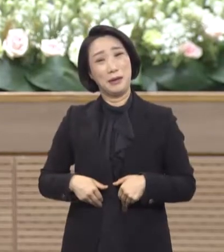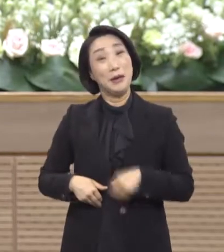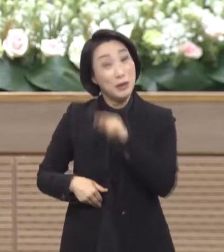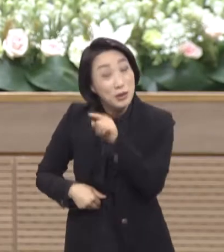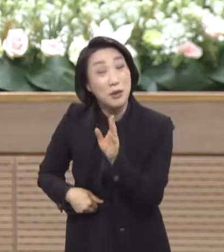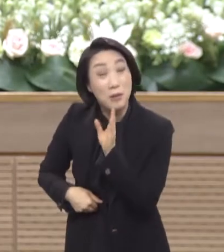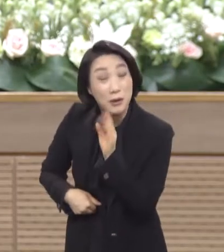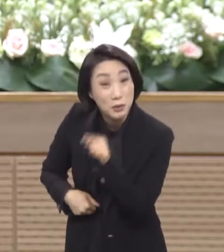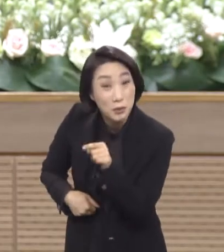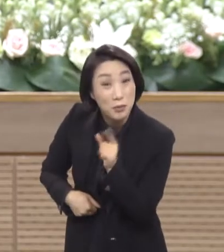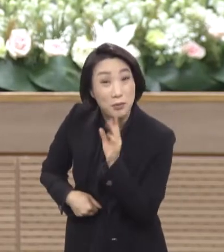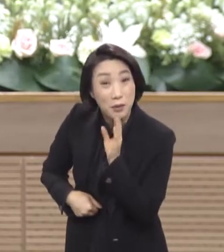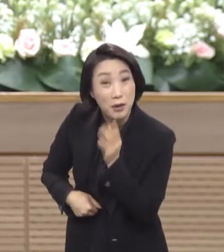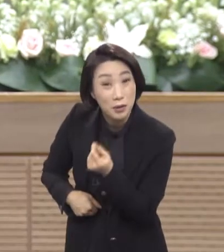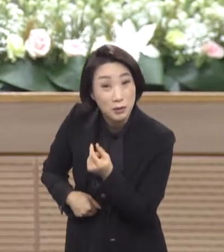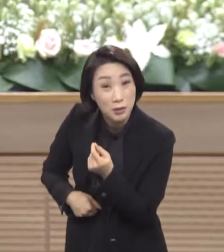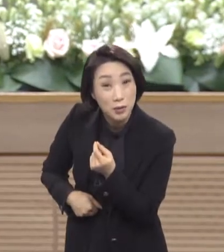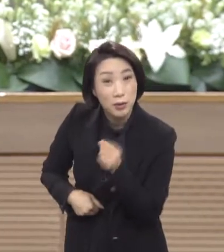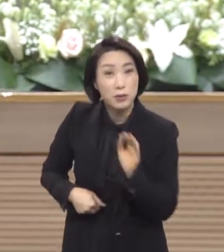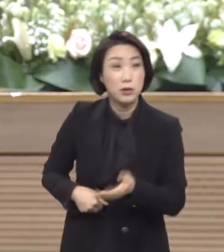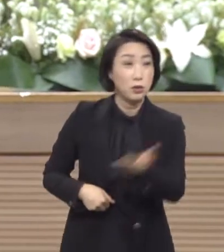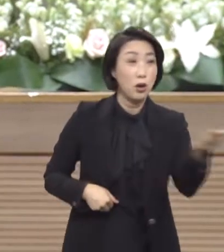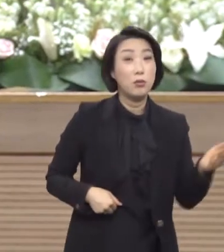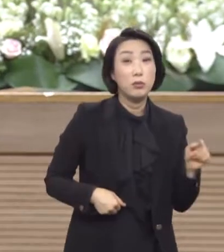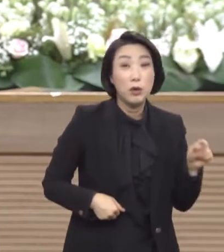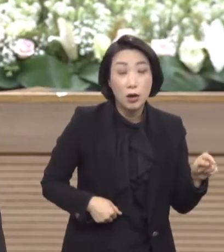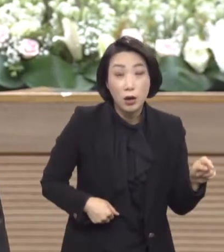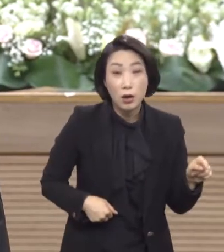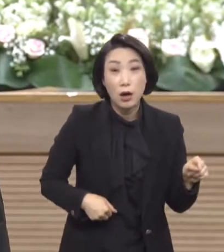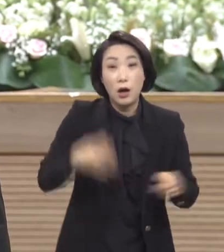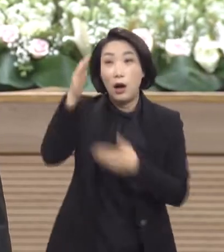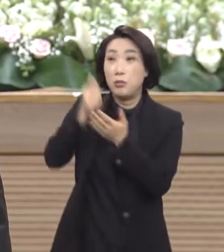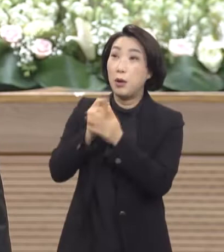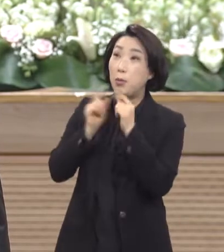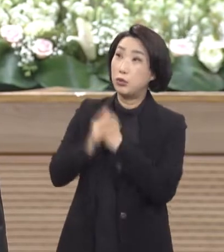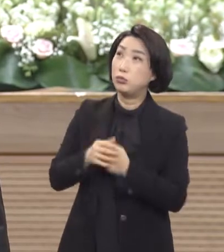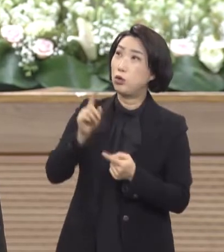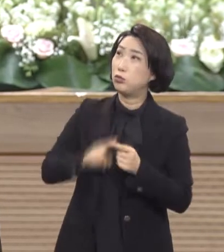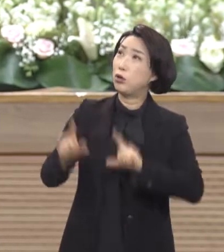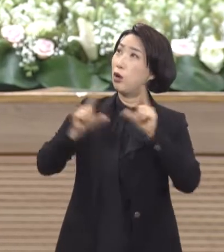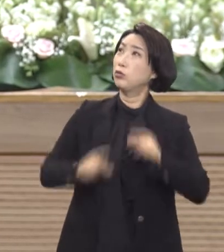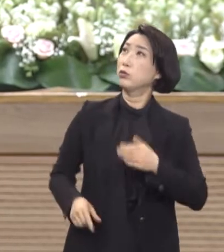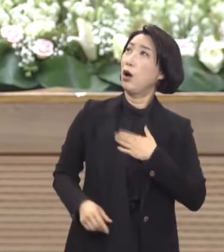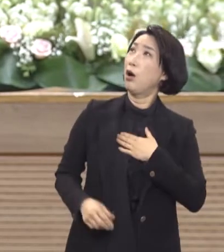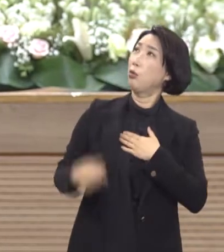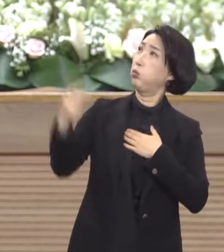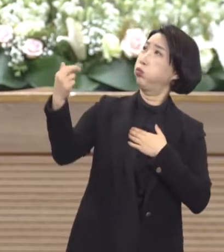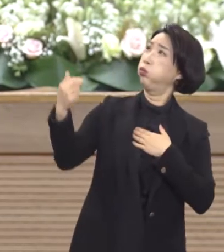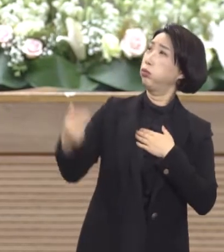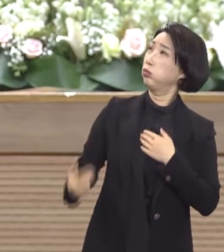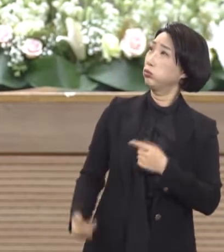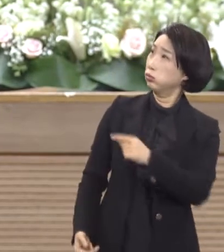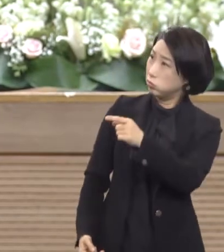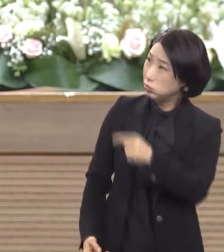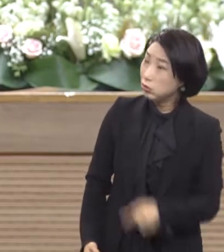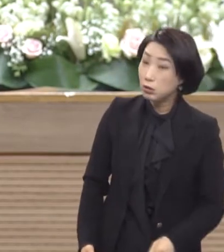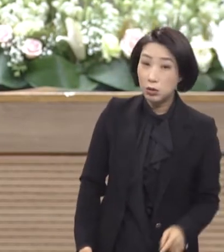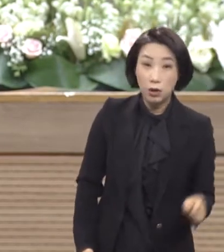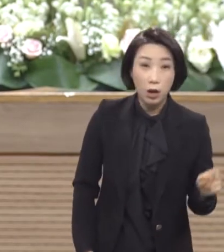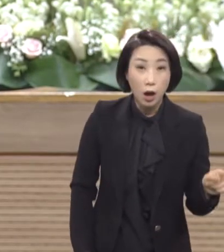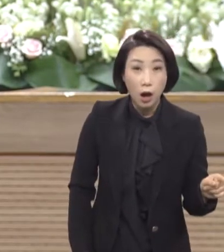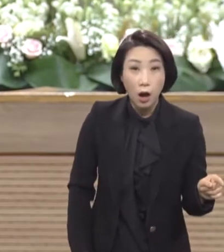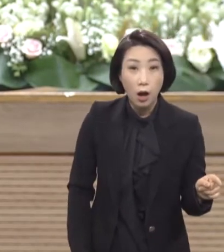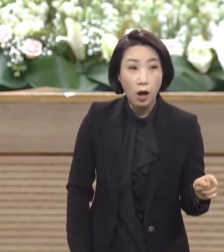이래야 되는데 왜 하나님 말씀대로 사는 우리를 뒤집잡냐